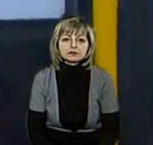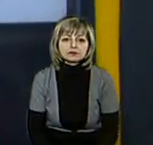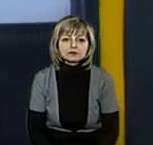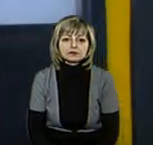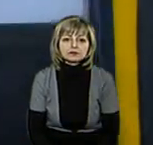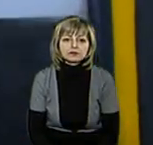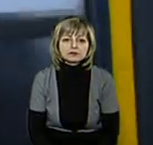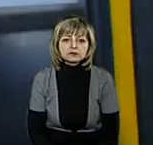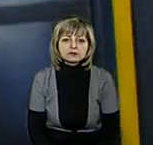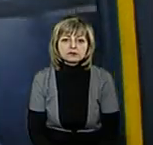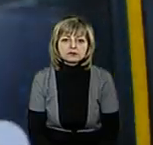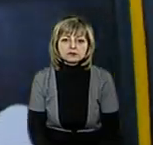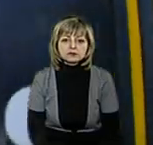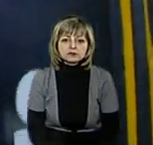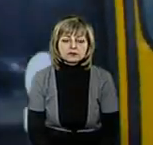Луцьк.